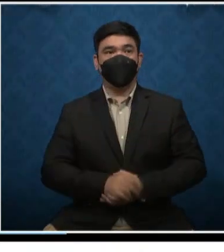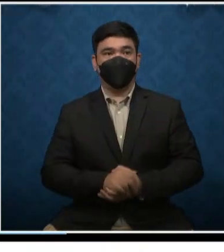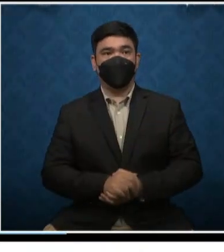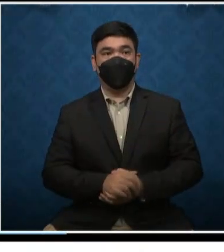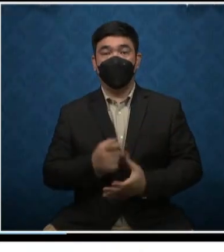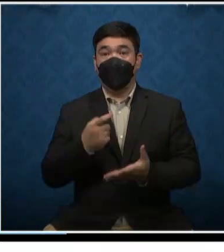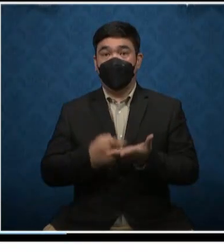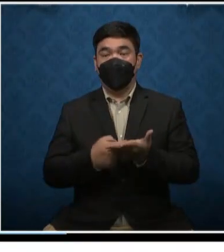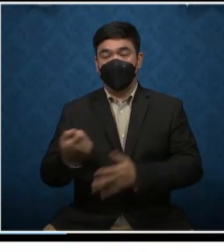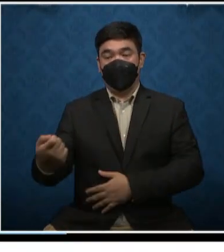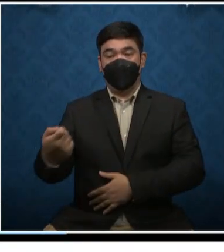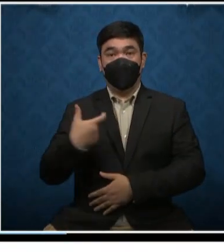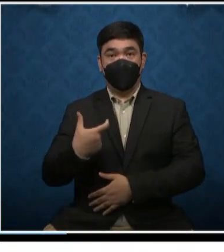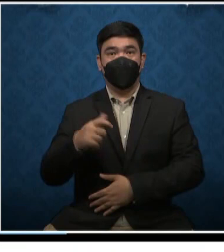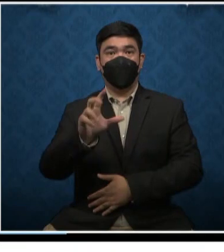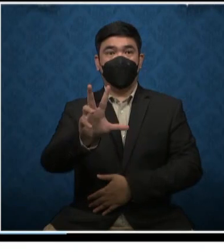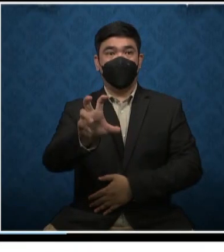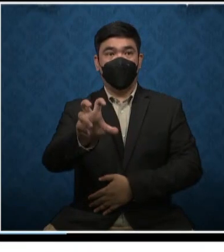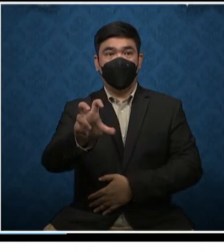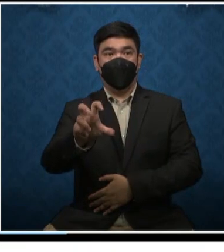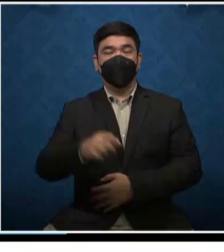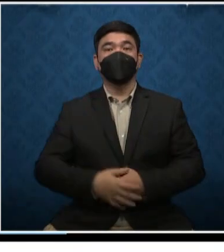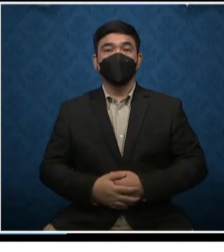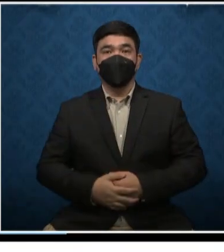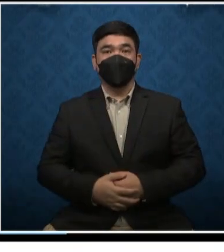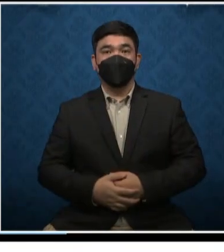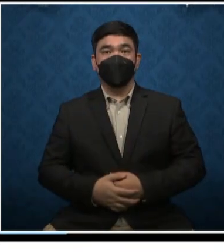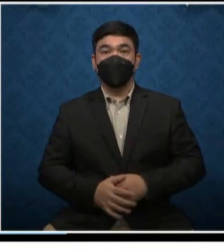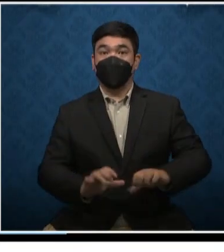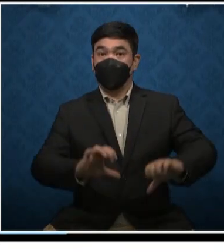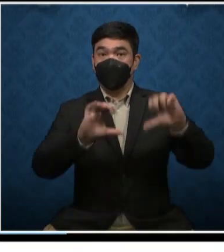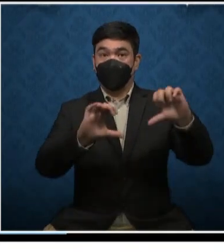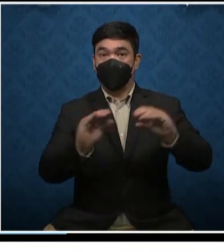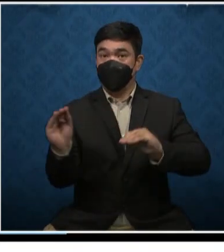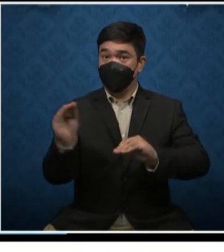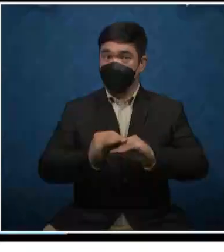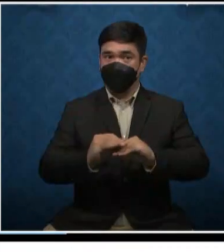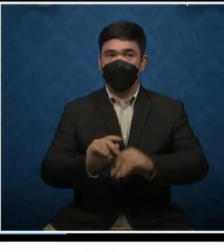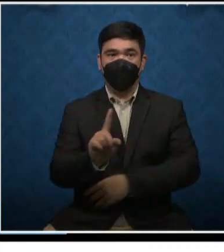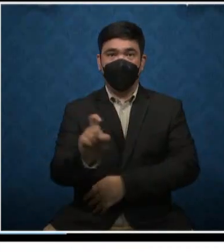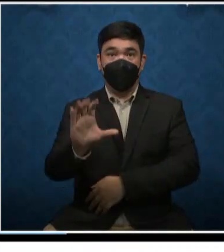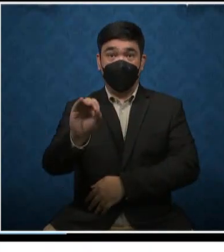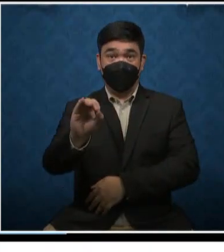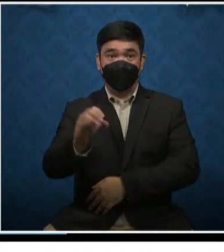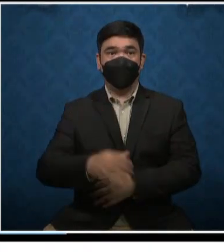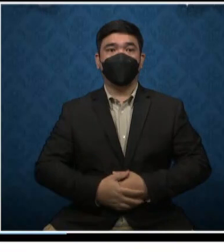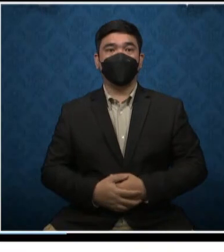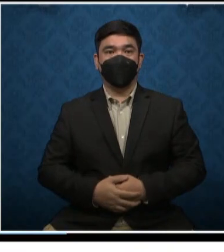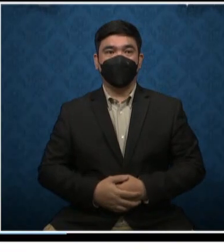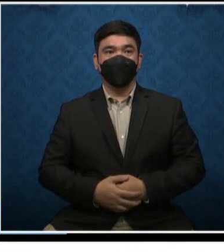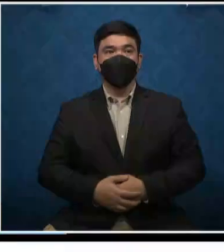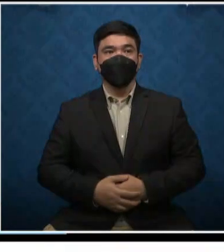จ่ายเงินสมทบ300บาทรัฐจ่ายเงินสมทบเพิ่มอีก150บ